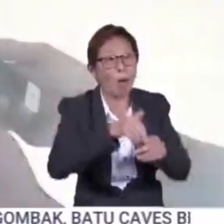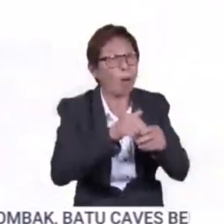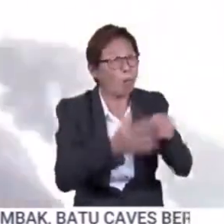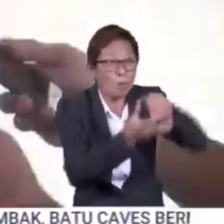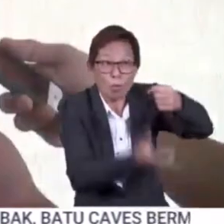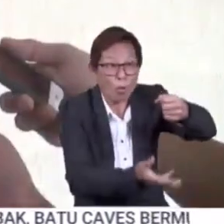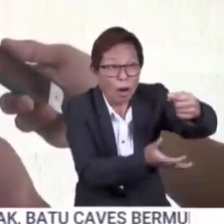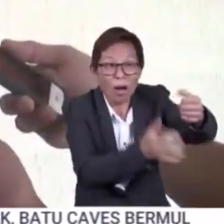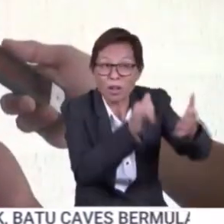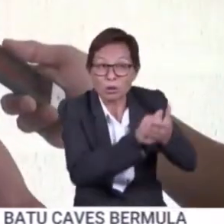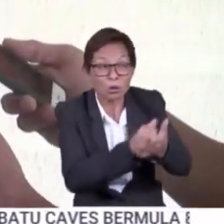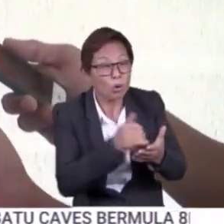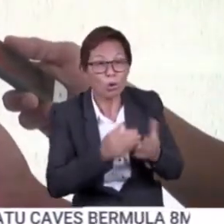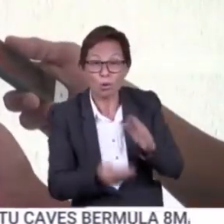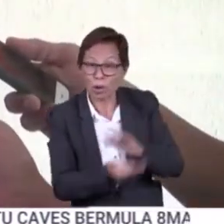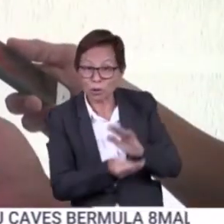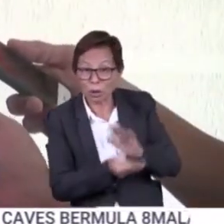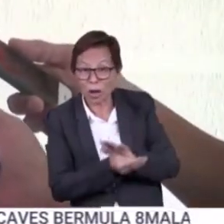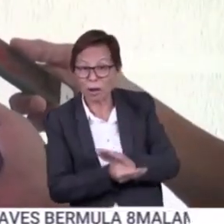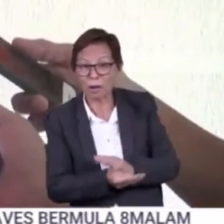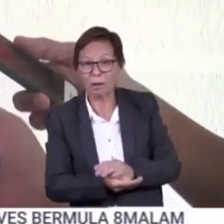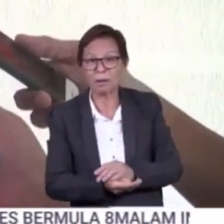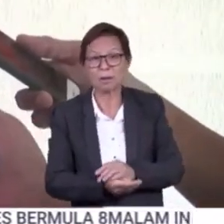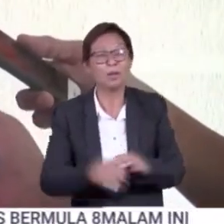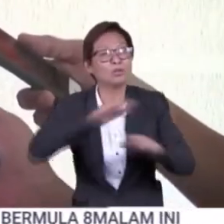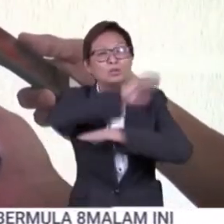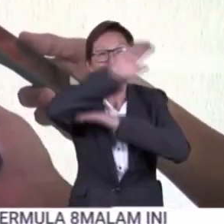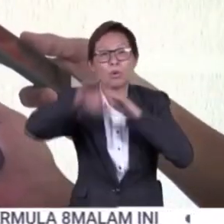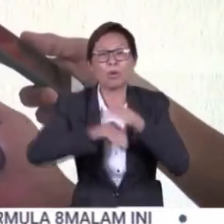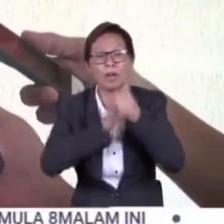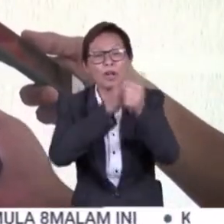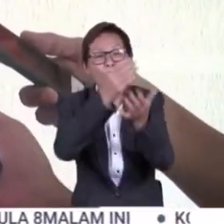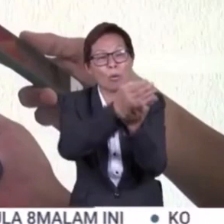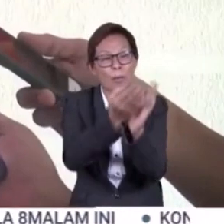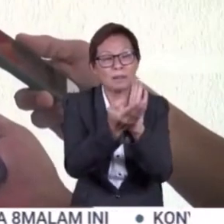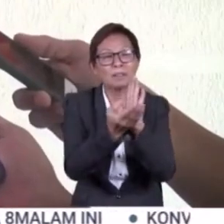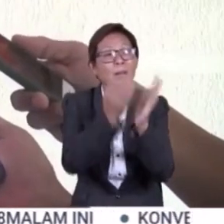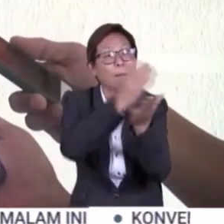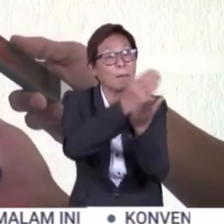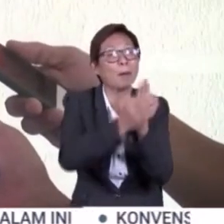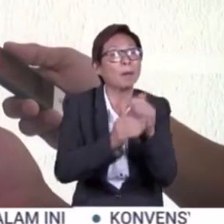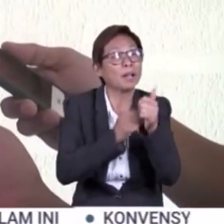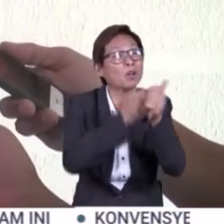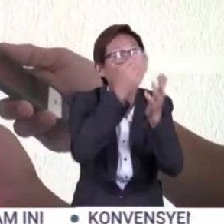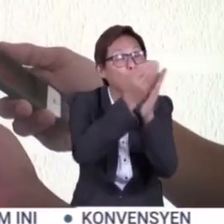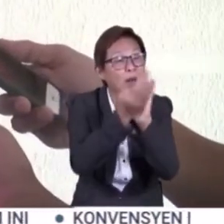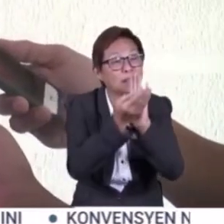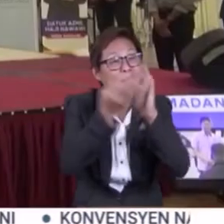rasuah. Negara ada peruntukan untuk rasuah. Dan yang PM umumkan itu semuanya mengikut bajet yang telah diluluskan.